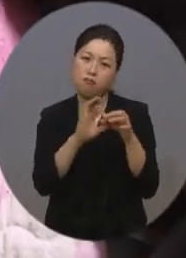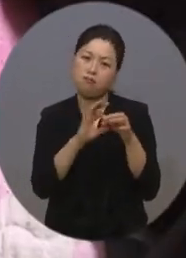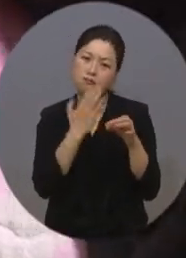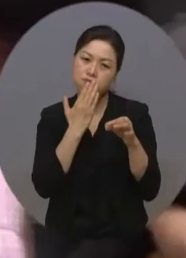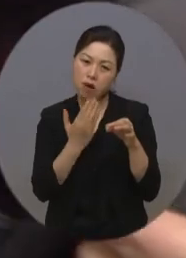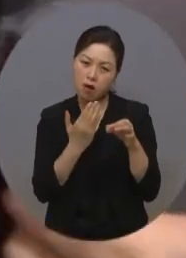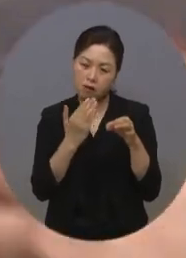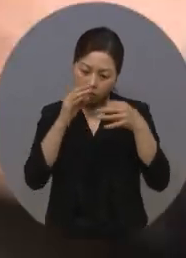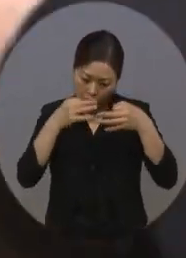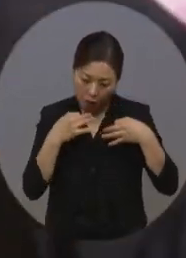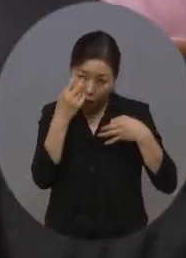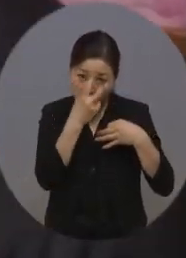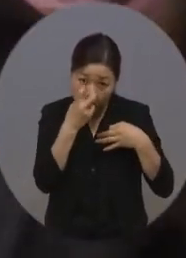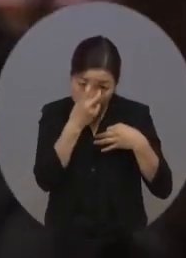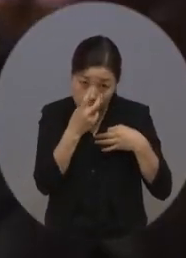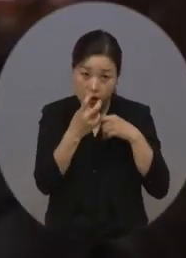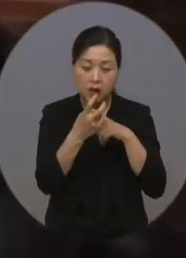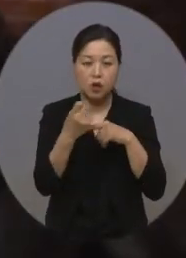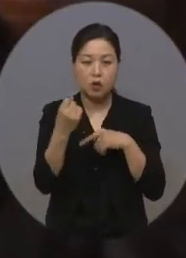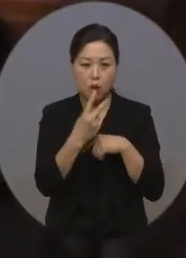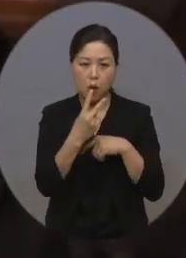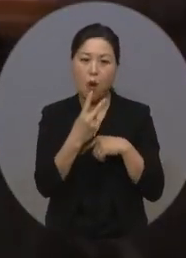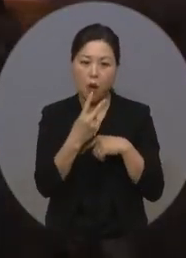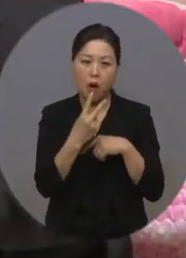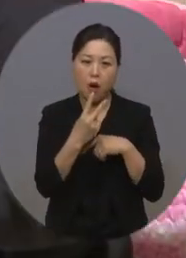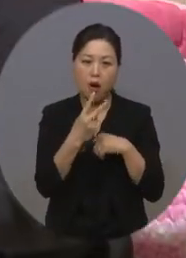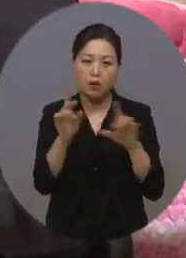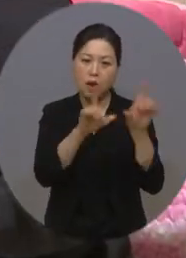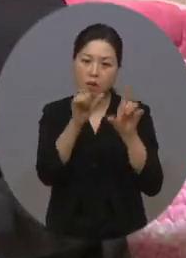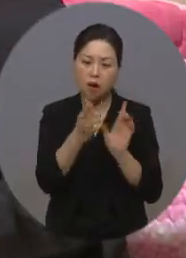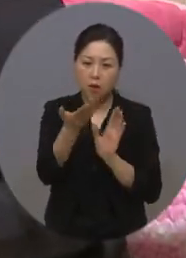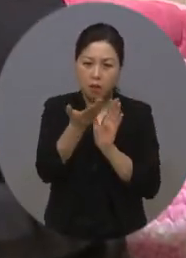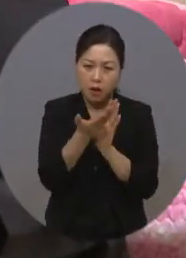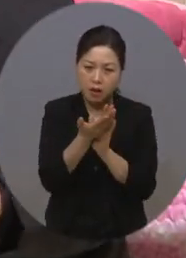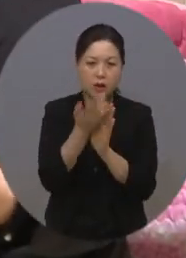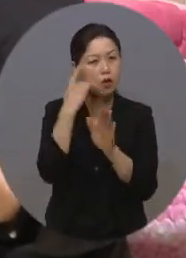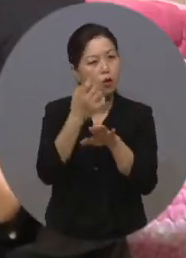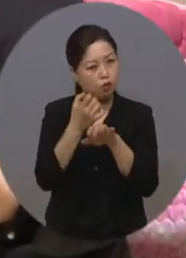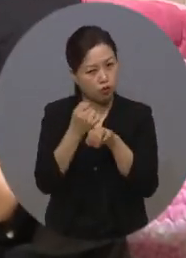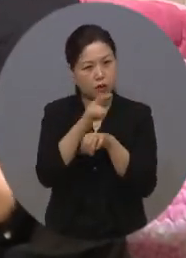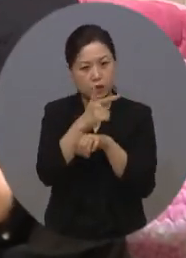실용화를 위한 연구가 필요하다고 강조했습니다 복지 tv 뉴스 전부입니다